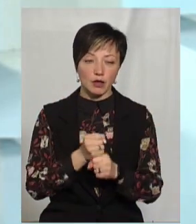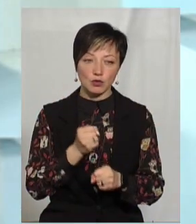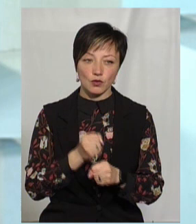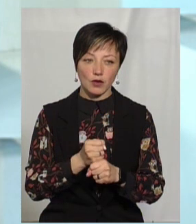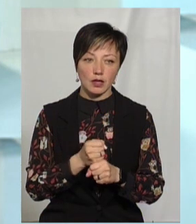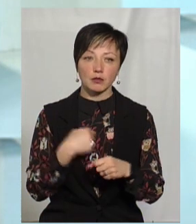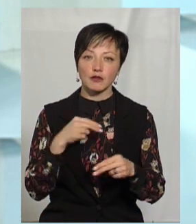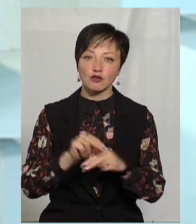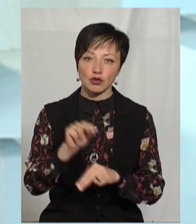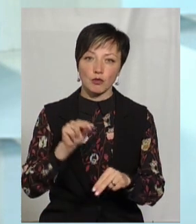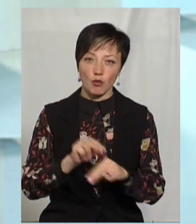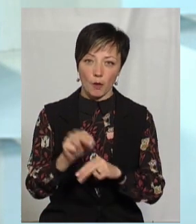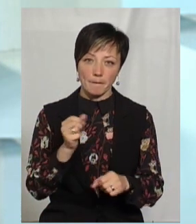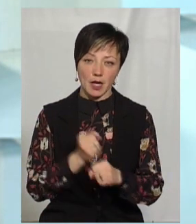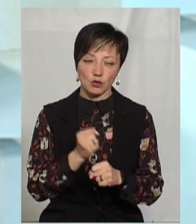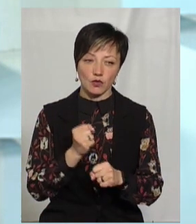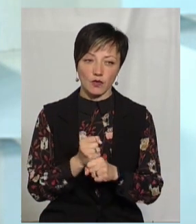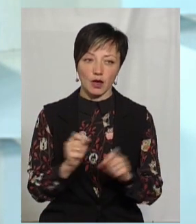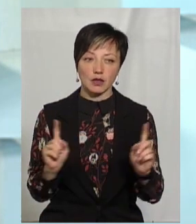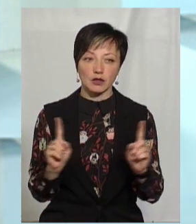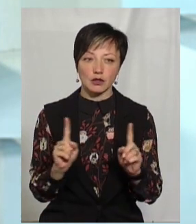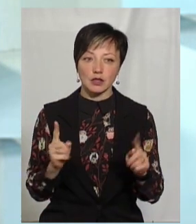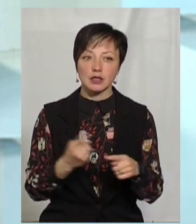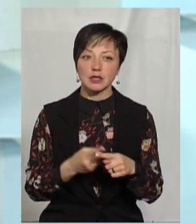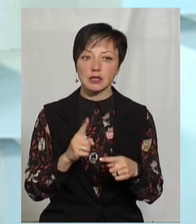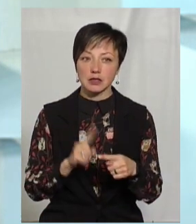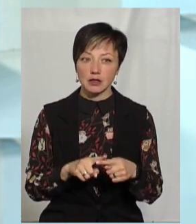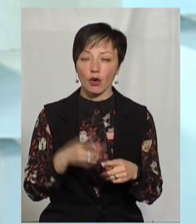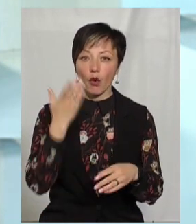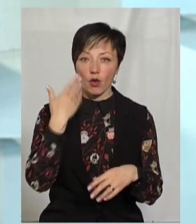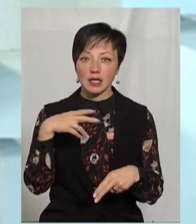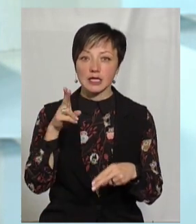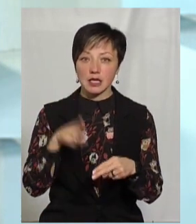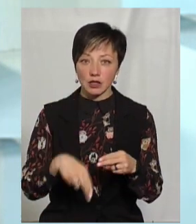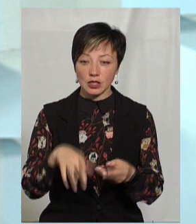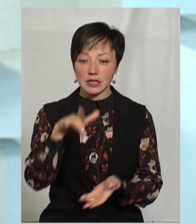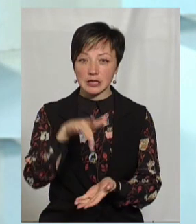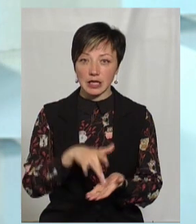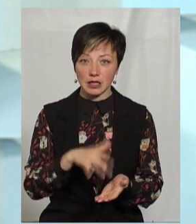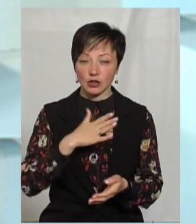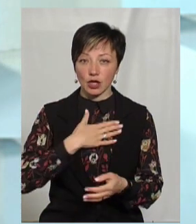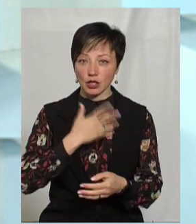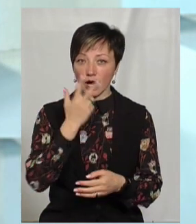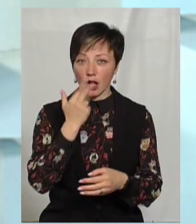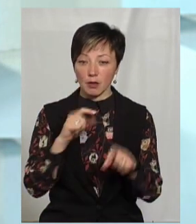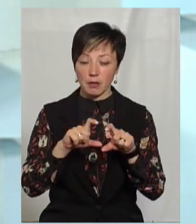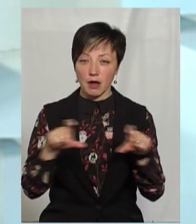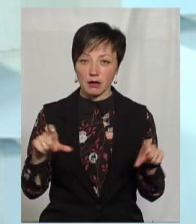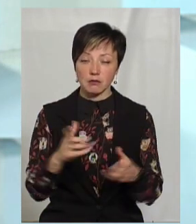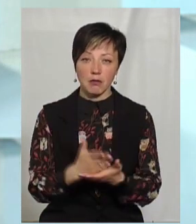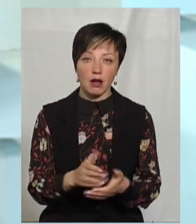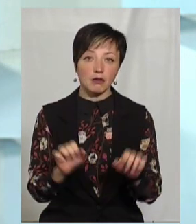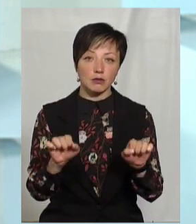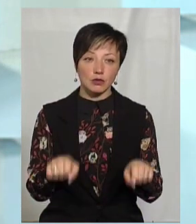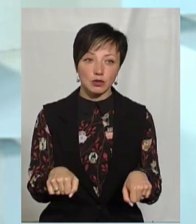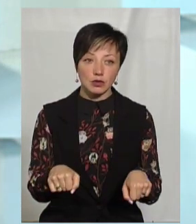працювати. Ми їх вчимо працювати, щоб коли вони закінчать центр адаптації, вони мали